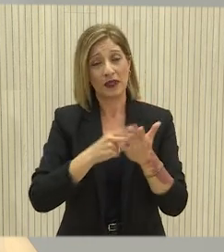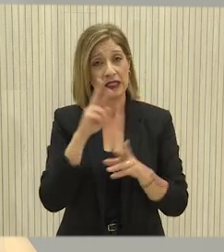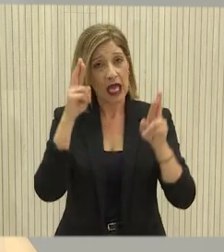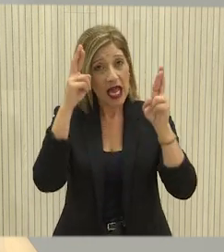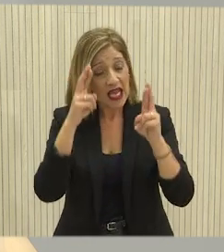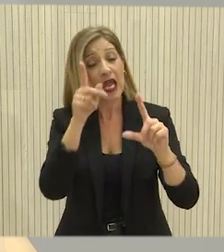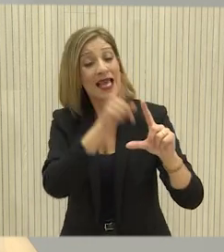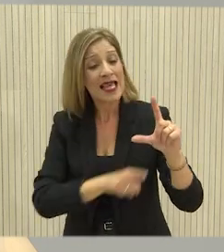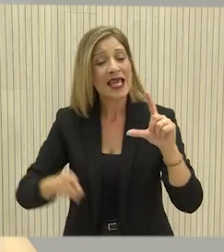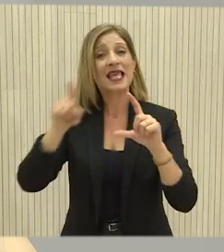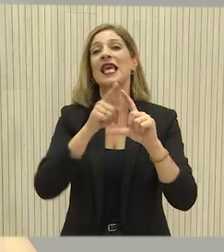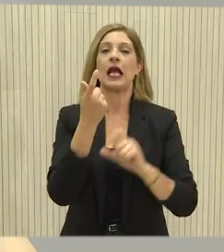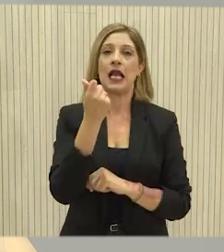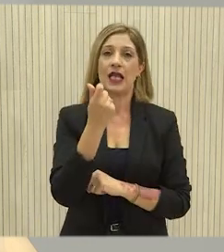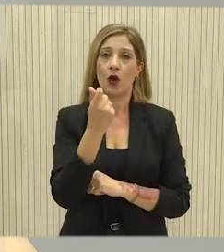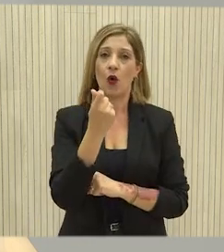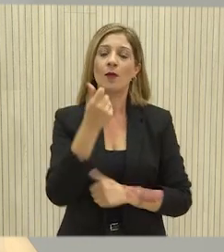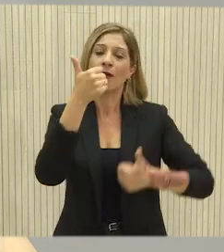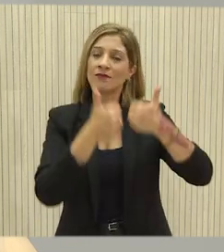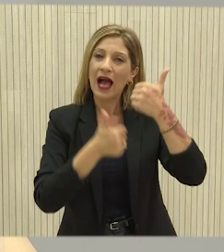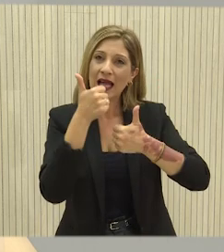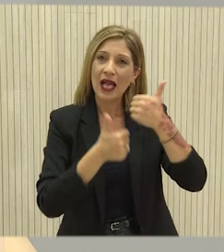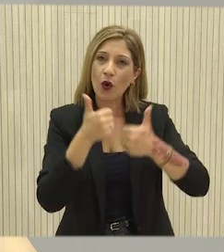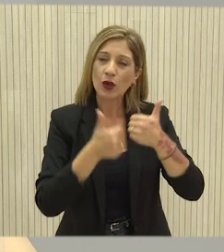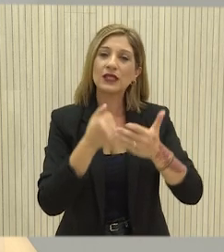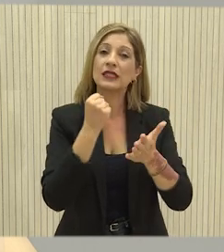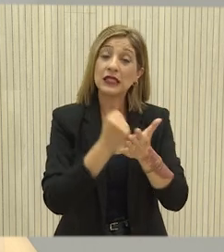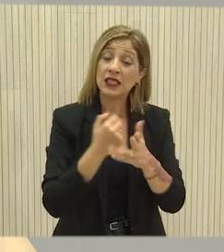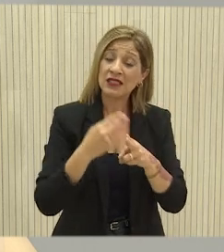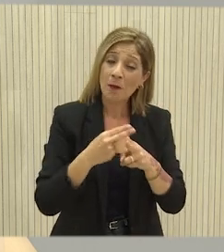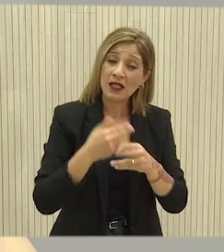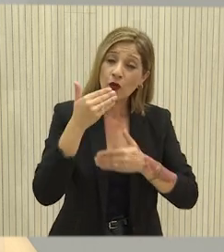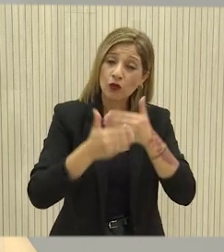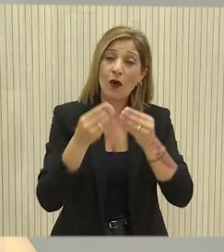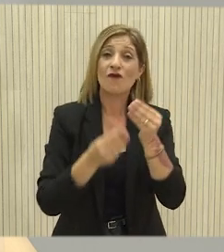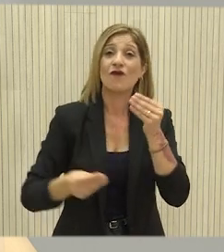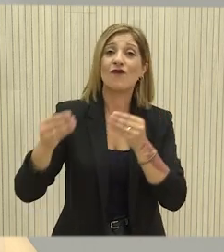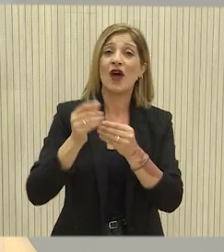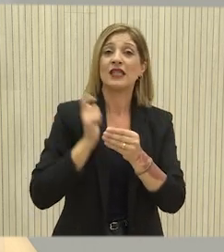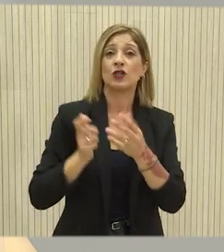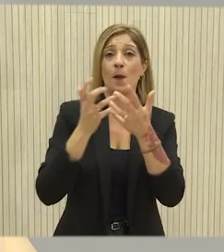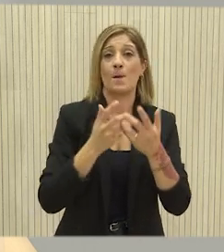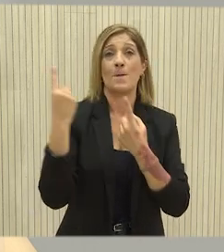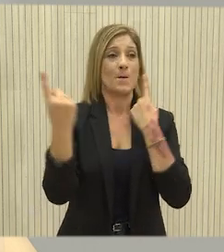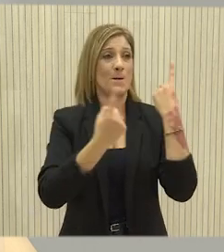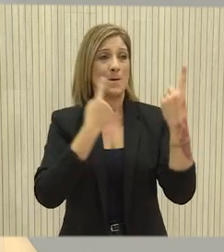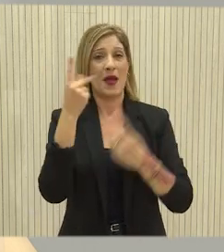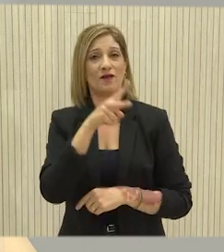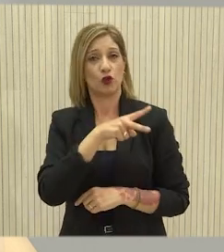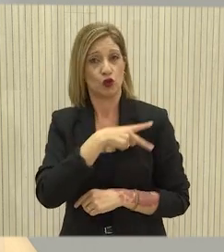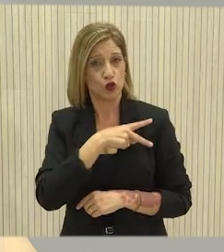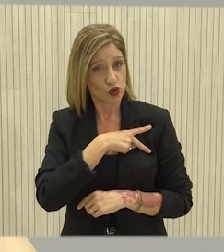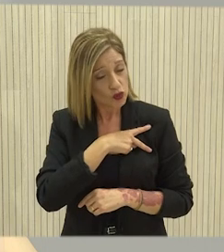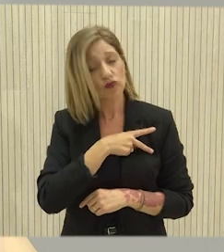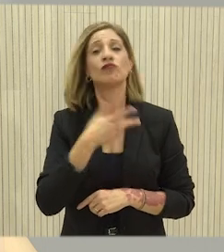οικονομίας, την ενίσχυση της επιχειρηματικής ανταγωνιστικότητας και της εξωστρέφειας, τη βελτίωση του επιχειρηματικού περιβάλλοντος, την τόνωση